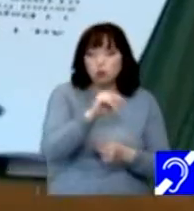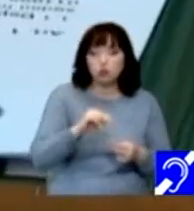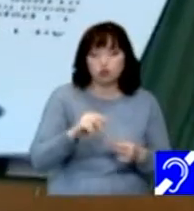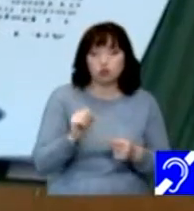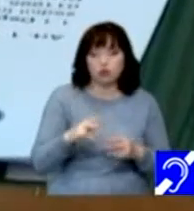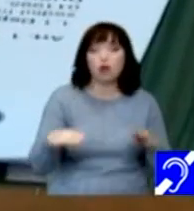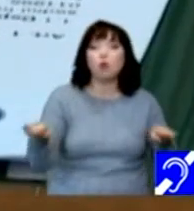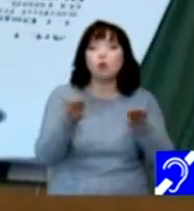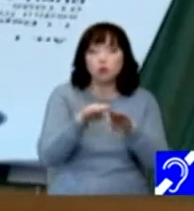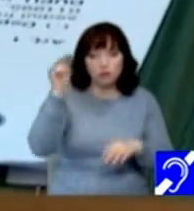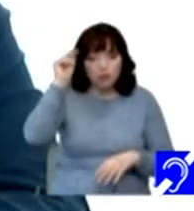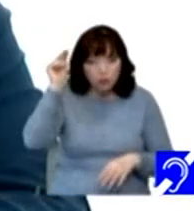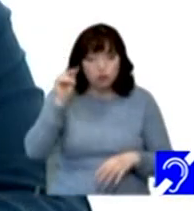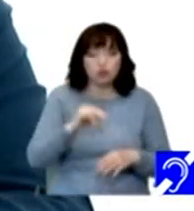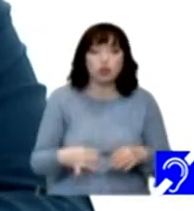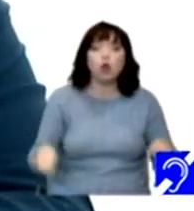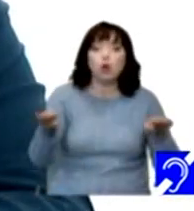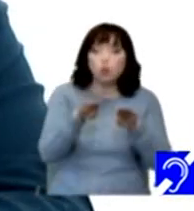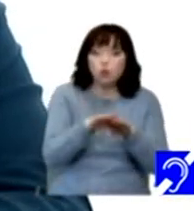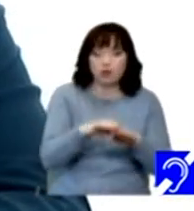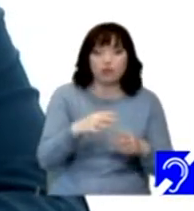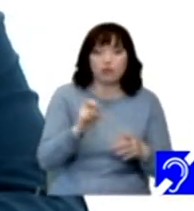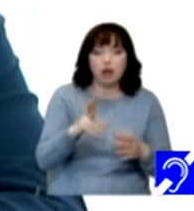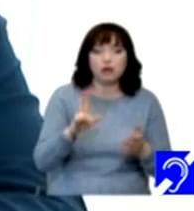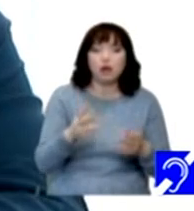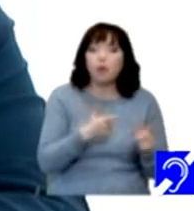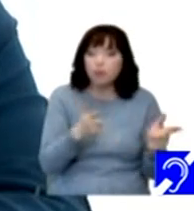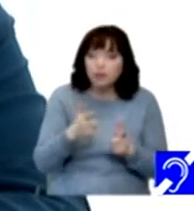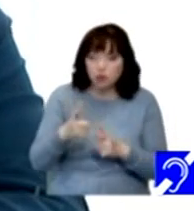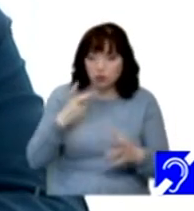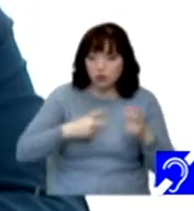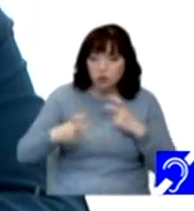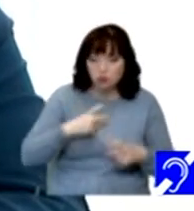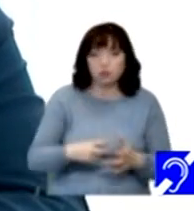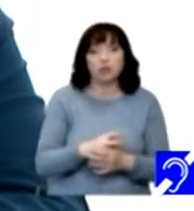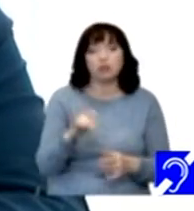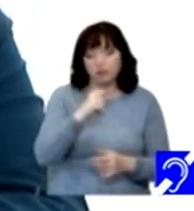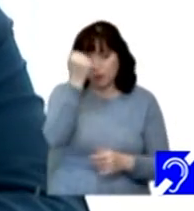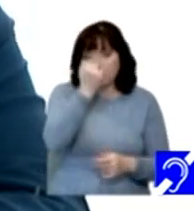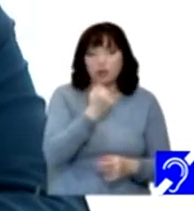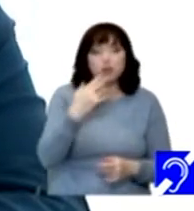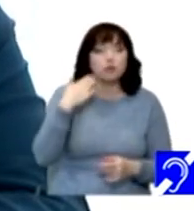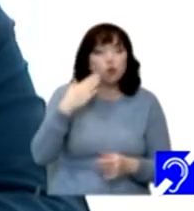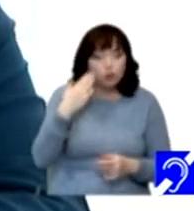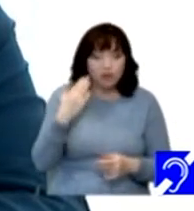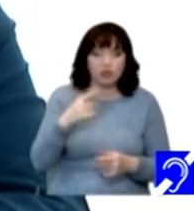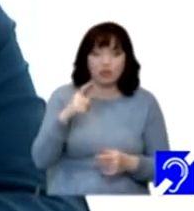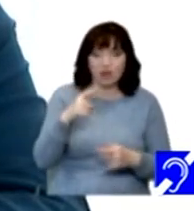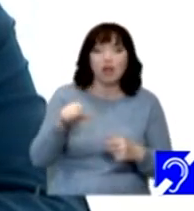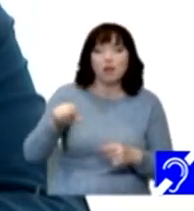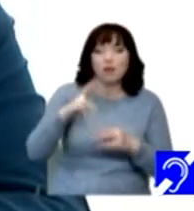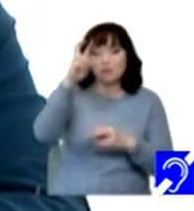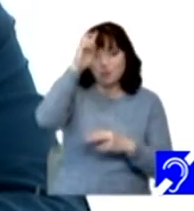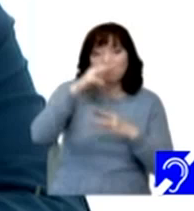muncii. Contează foarte mult că de la toate proiectele pe care am discutat împreună cu domnul secretar de stat au fost materializate și vreau pe această